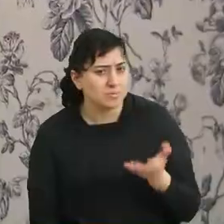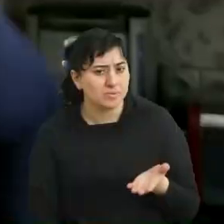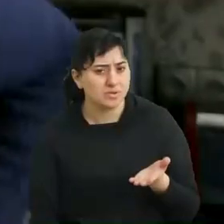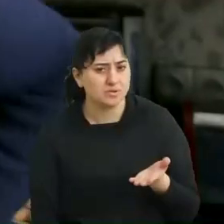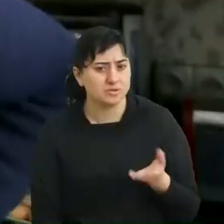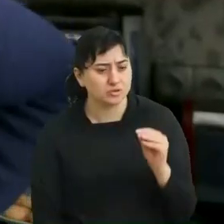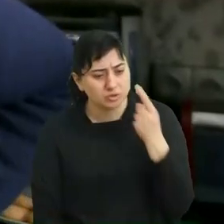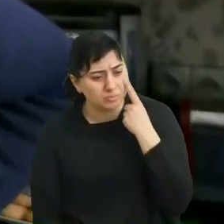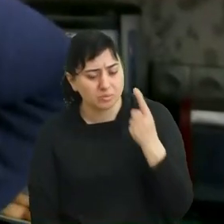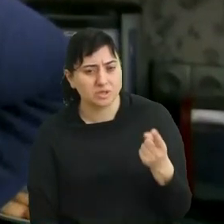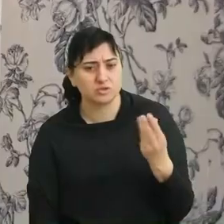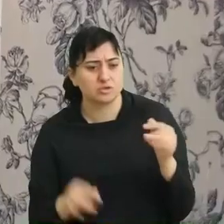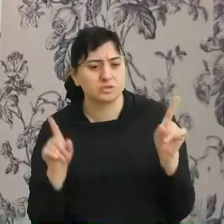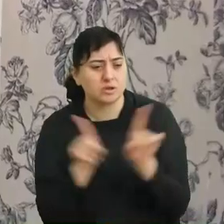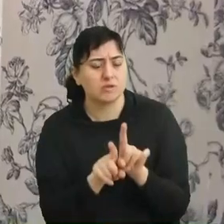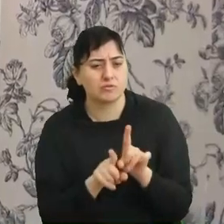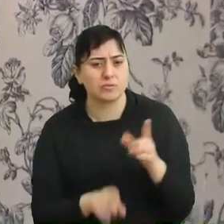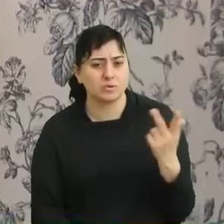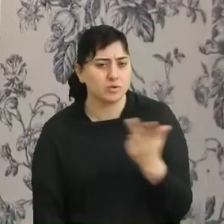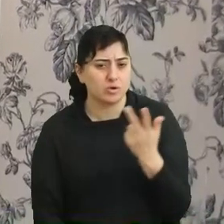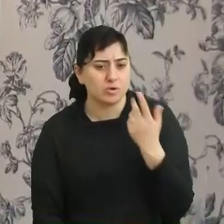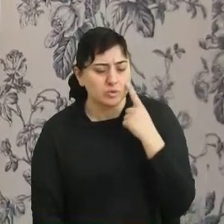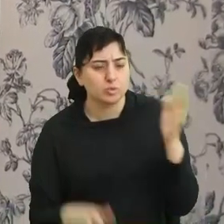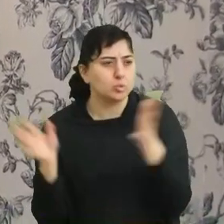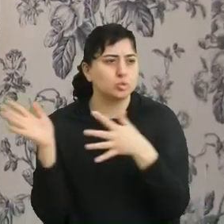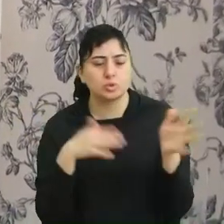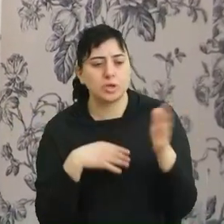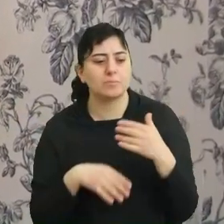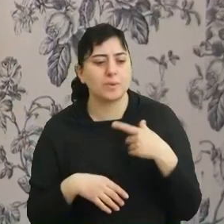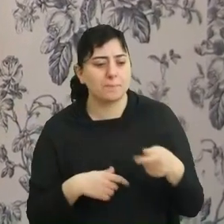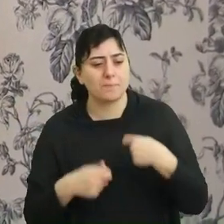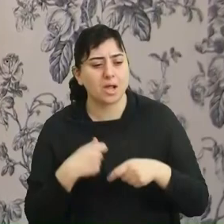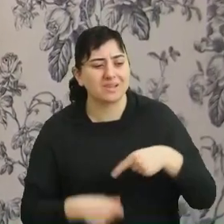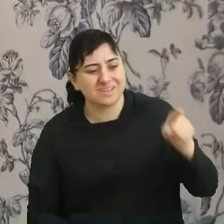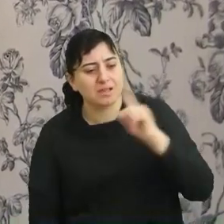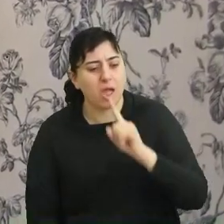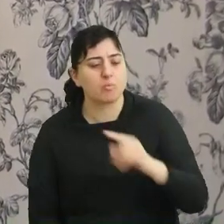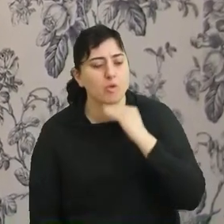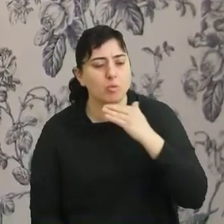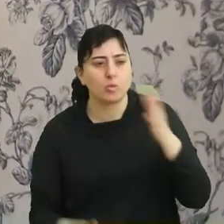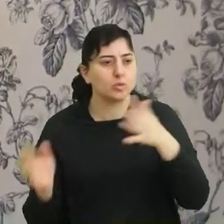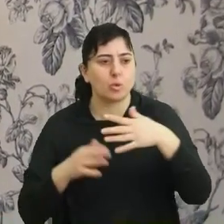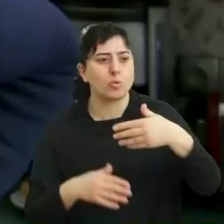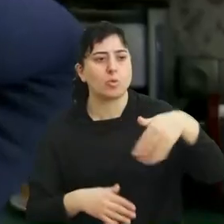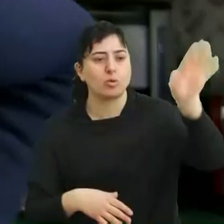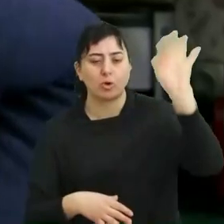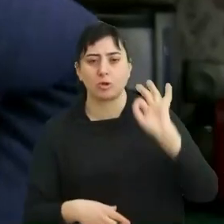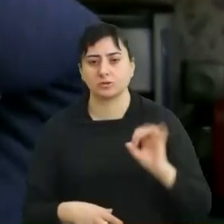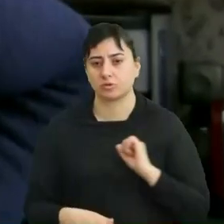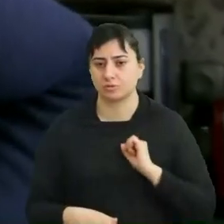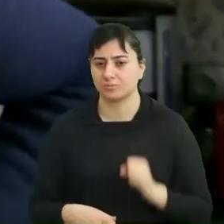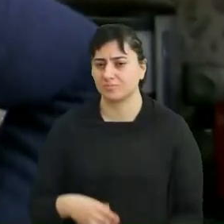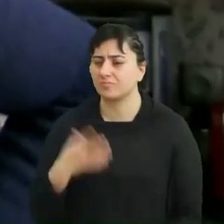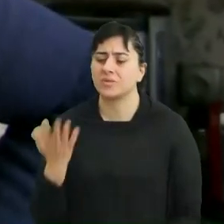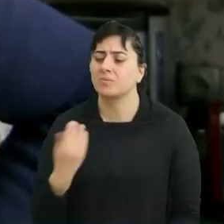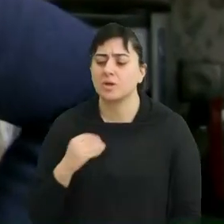Nasıl demeyeyim? Çocuk o kadar zayıf ki rüzgarlı havalarda bakkala bile gönderemiyorum. Havalar uçacak diye ödüm kopuyor ya. Şükrü, sen